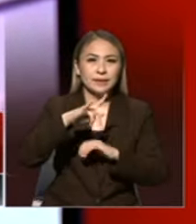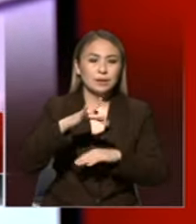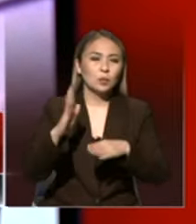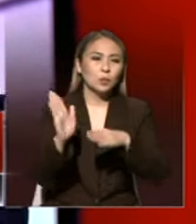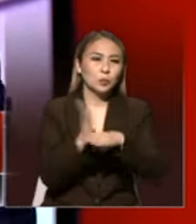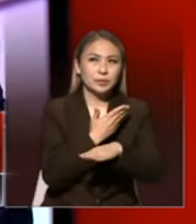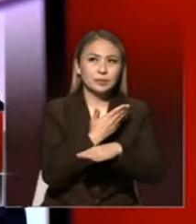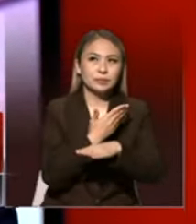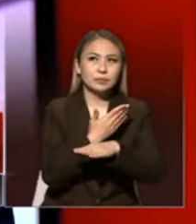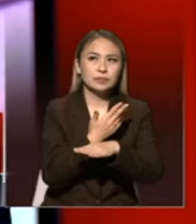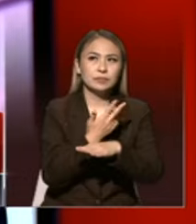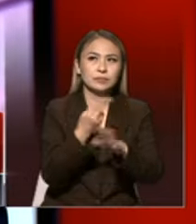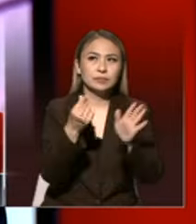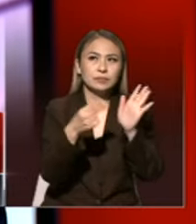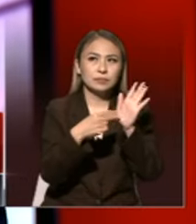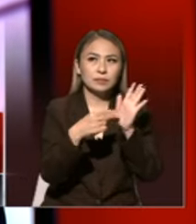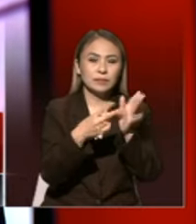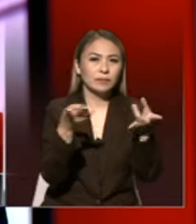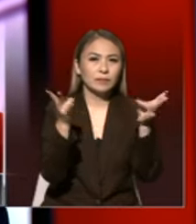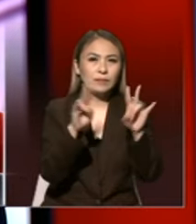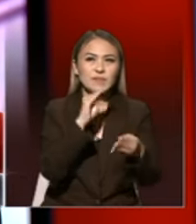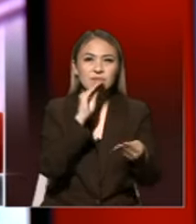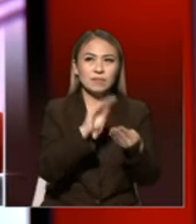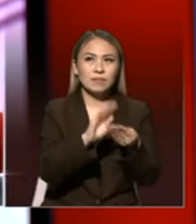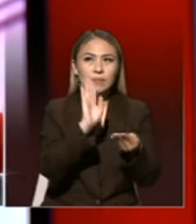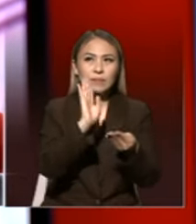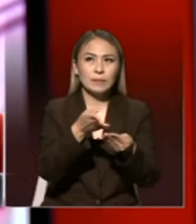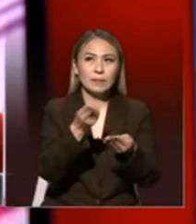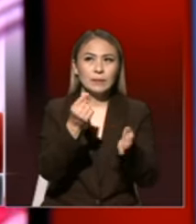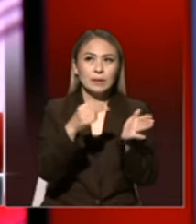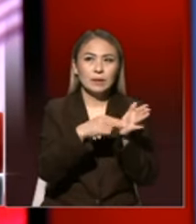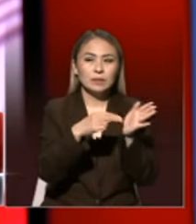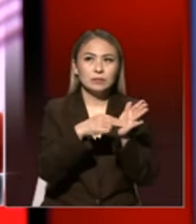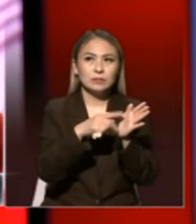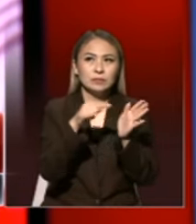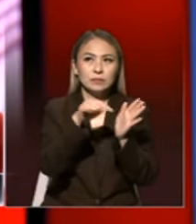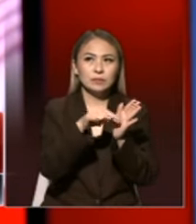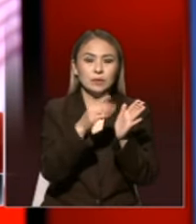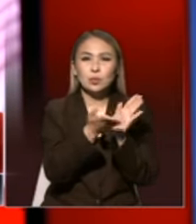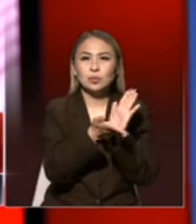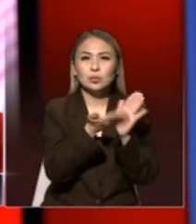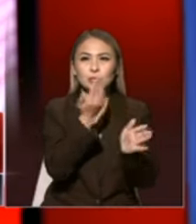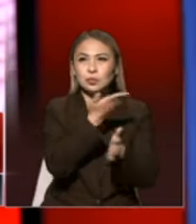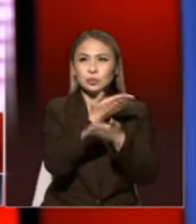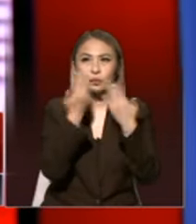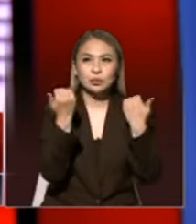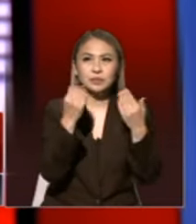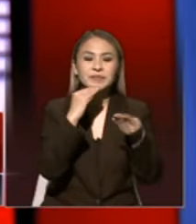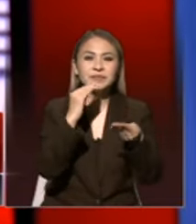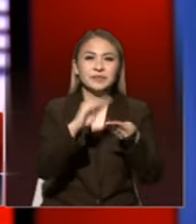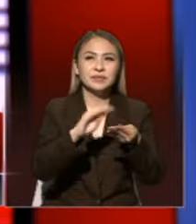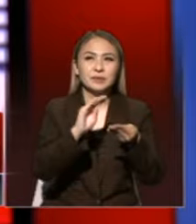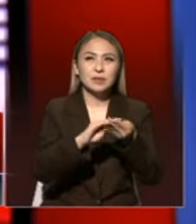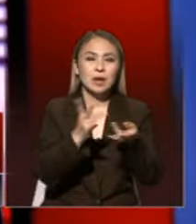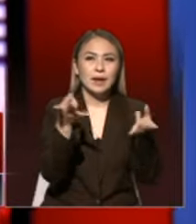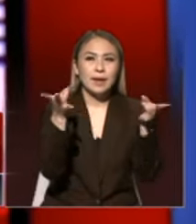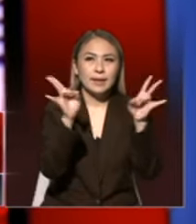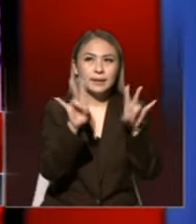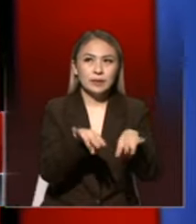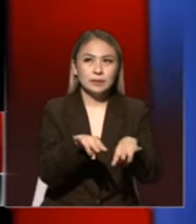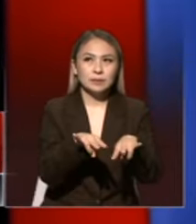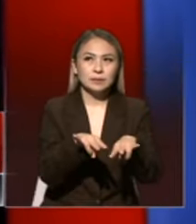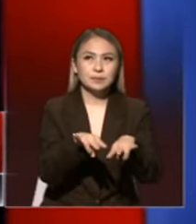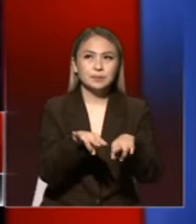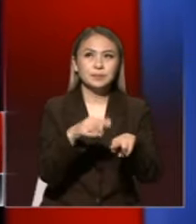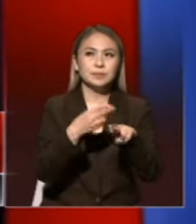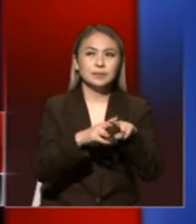тастады. Сол баға сол бойынша қалады. Өйткені оның бағасында утиль алым жоқ. Онда ол сол бағамен қалады, бірақ